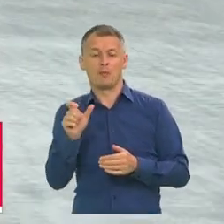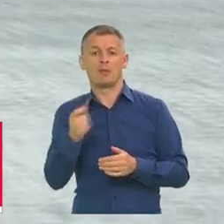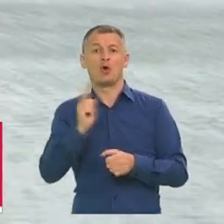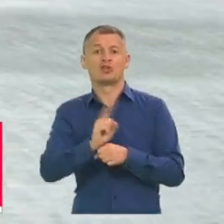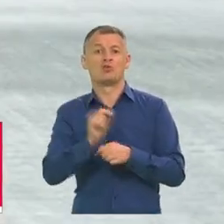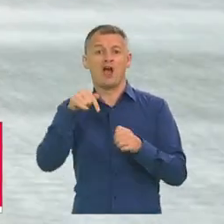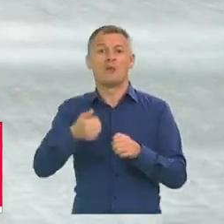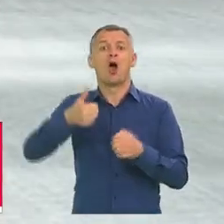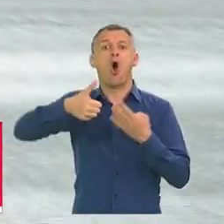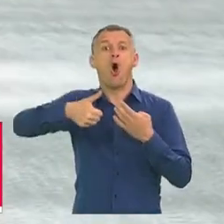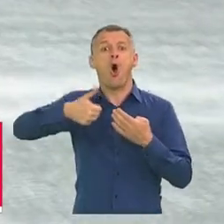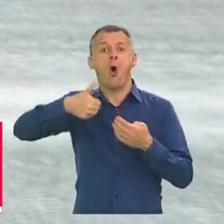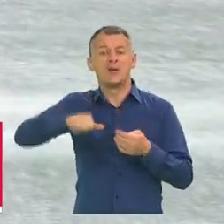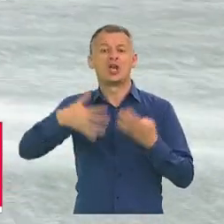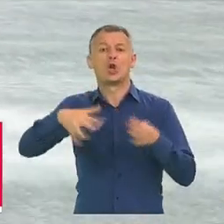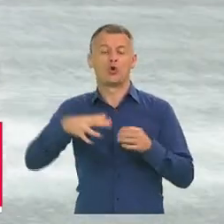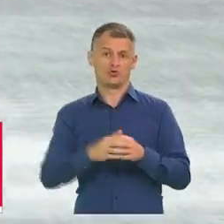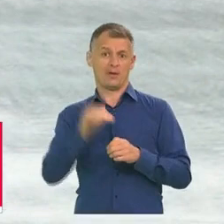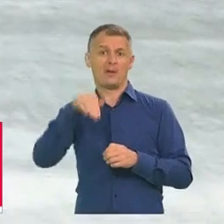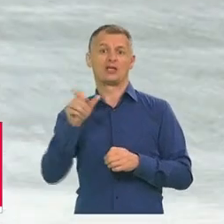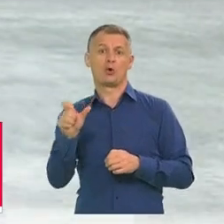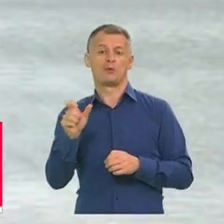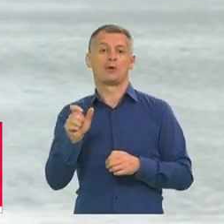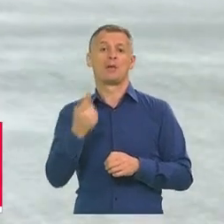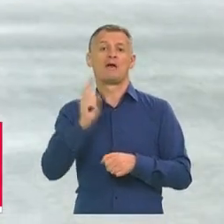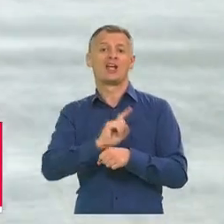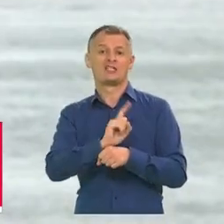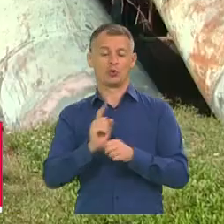undeva la 1900 de metri cu pe secundă.